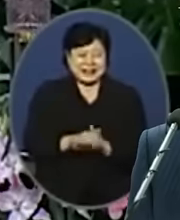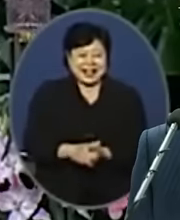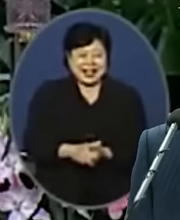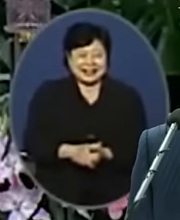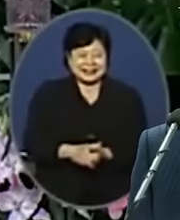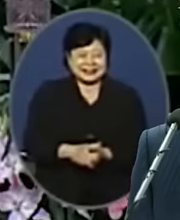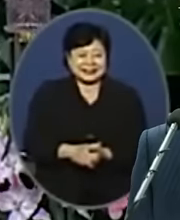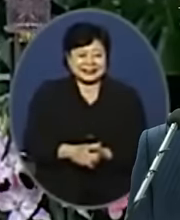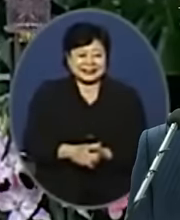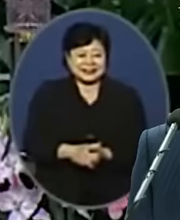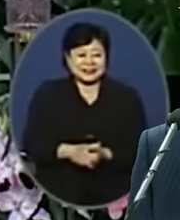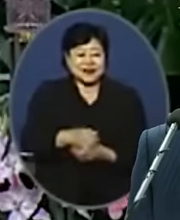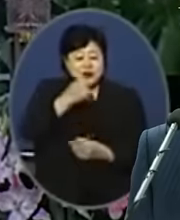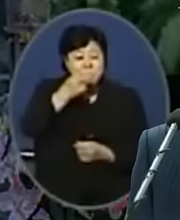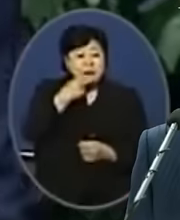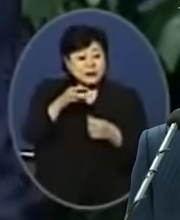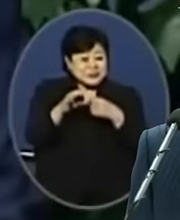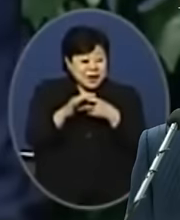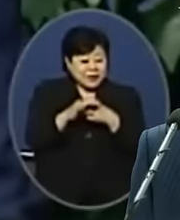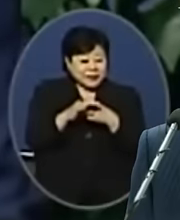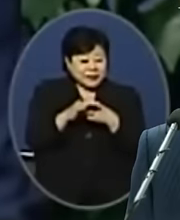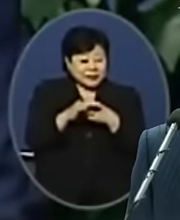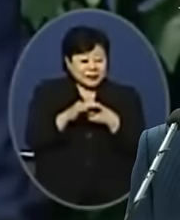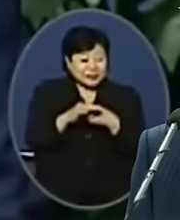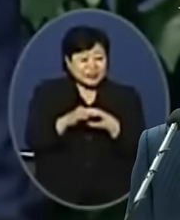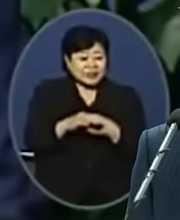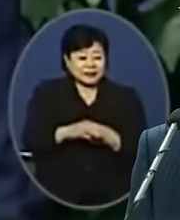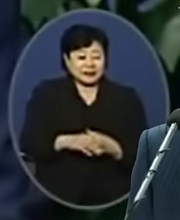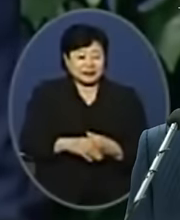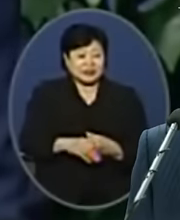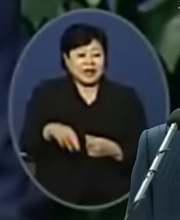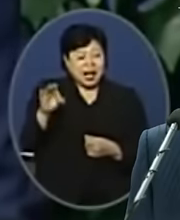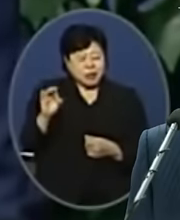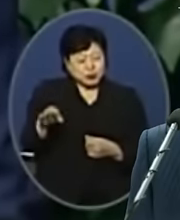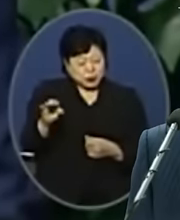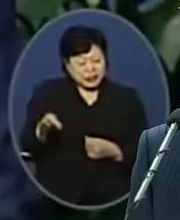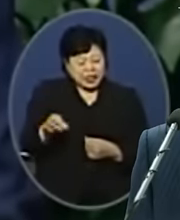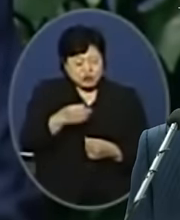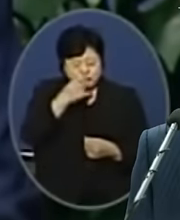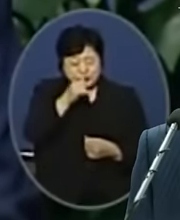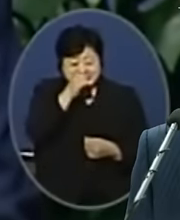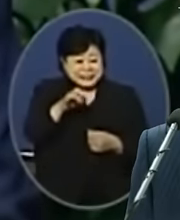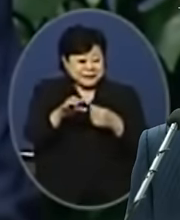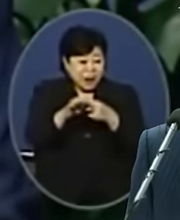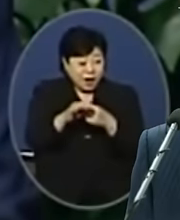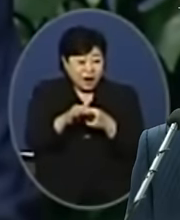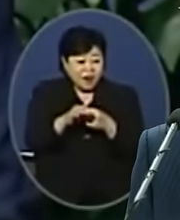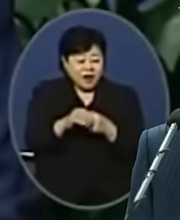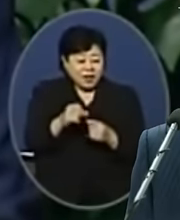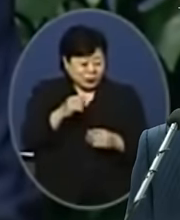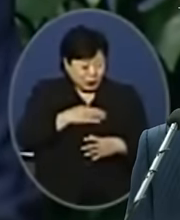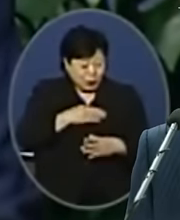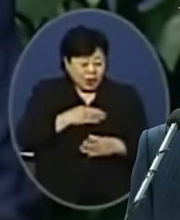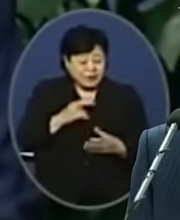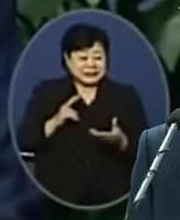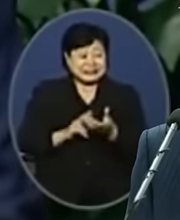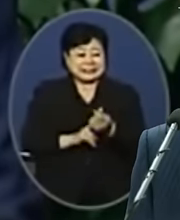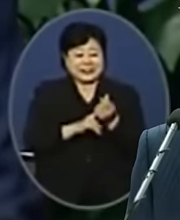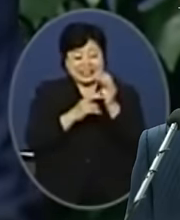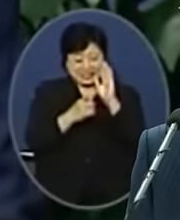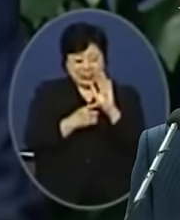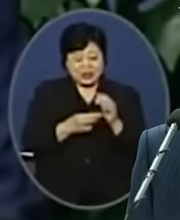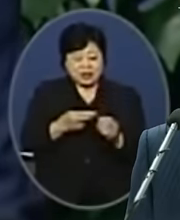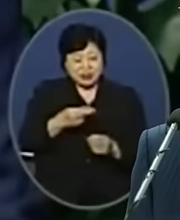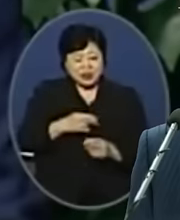것입니다. 꿈이 없으면 아무것도 못해요. 꿈이 있으면 기가 막힌 일이 생기는 것입니다.